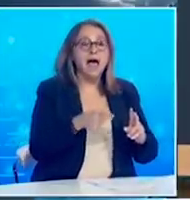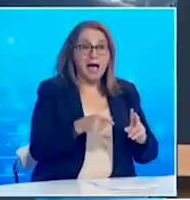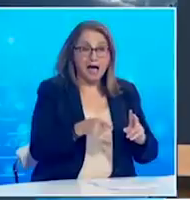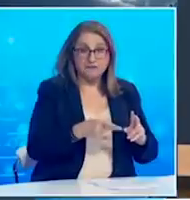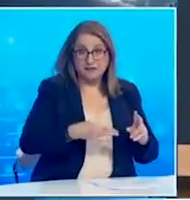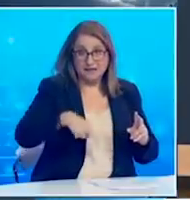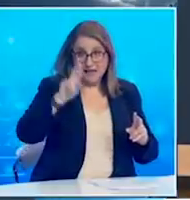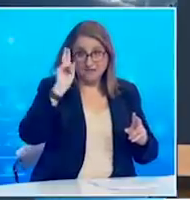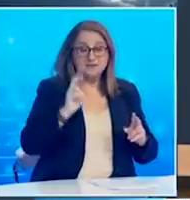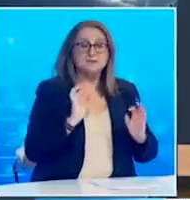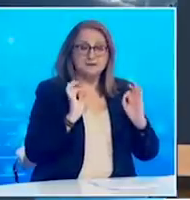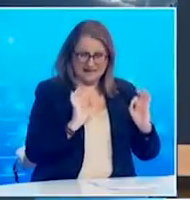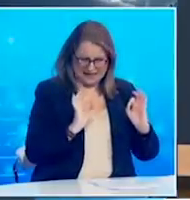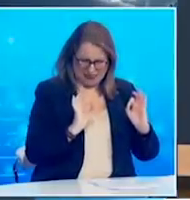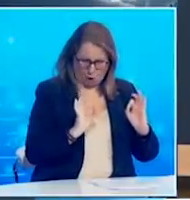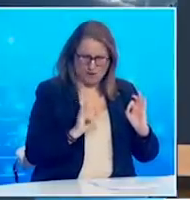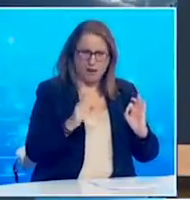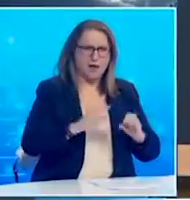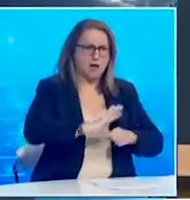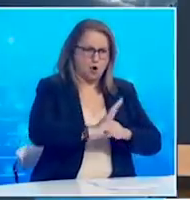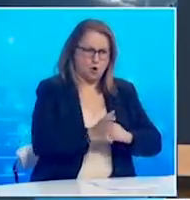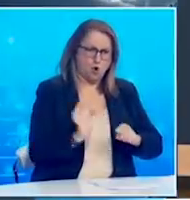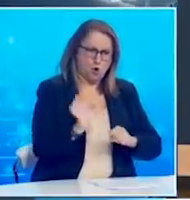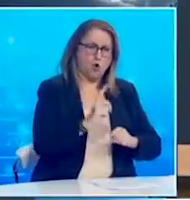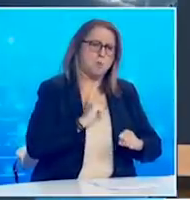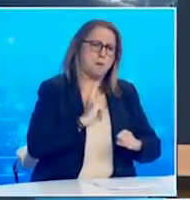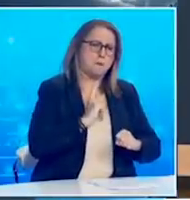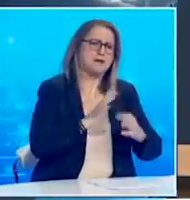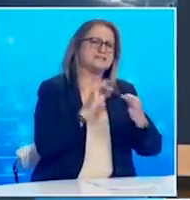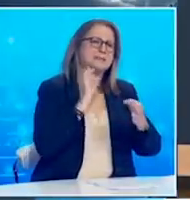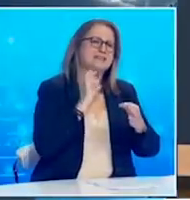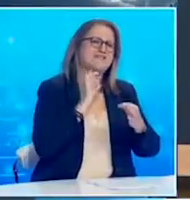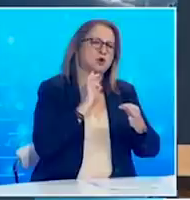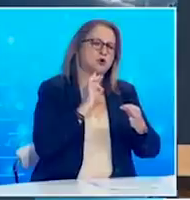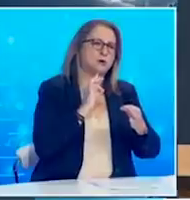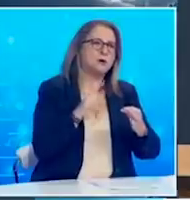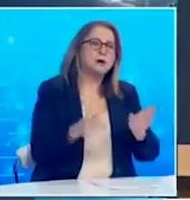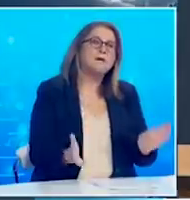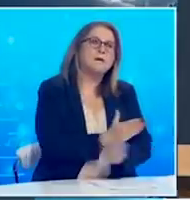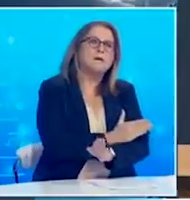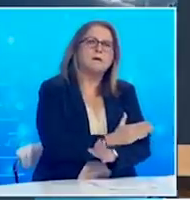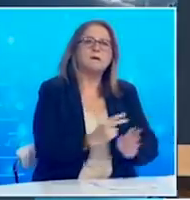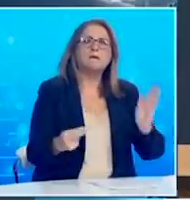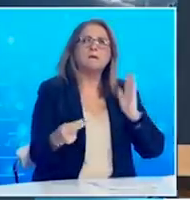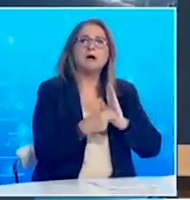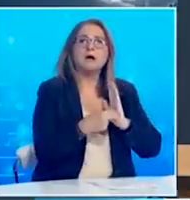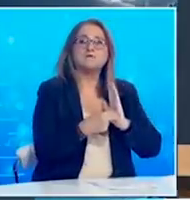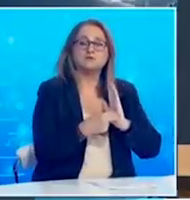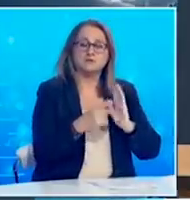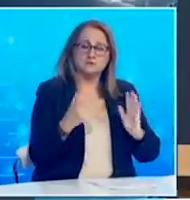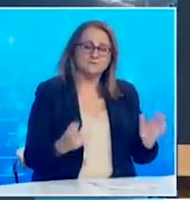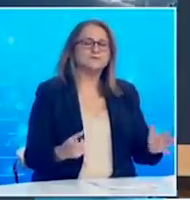σχετικά νωρίτερα από τη φυσική εξέλιξη ενός πλήρους δεύτερου κύματος και συμπέφτει με τη λήψη μέτρων για τη χρήση της μάσκας, αλλά